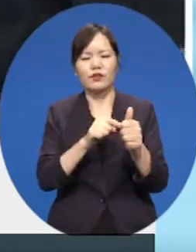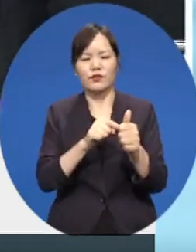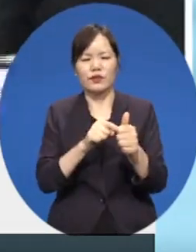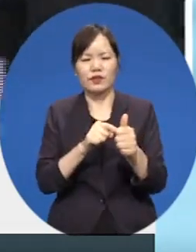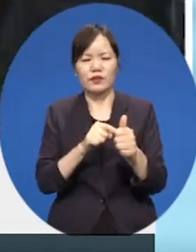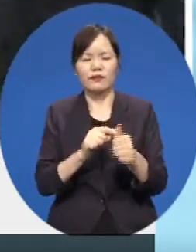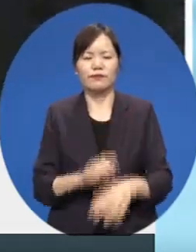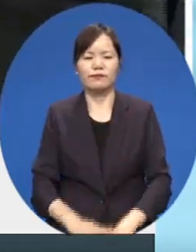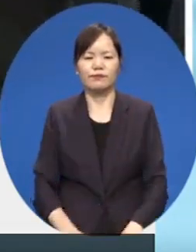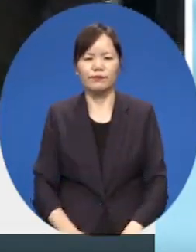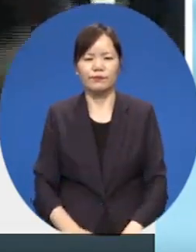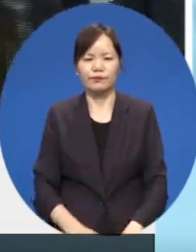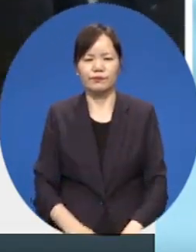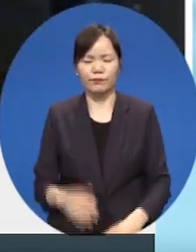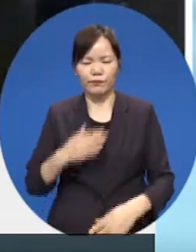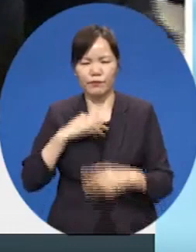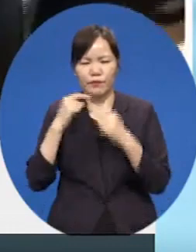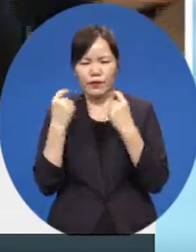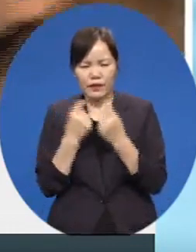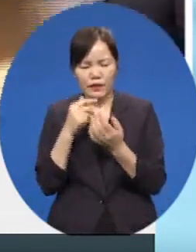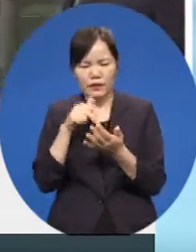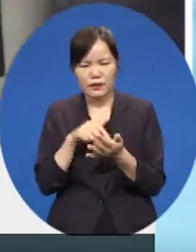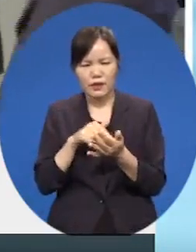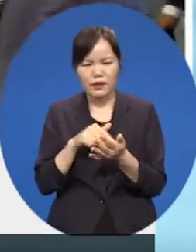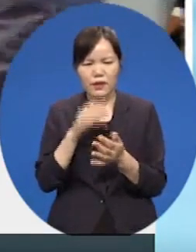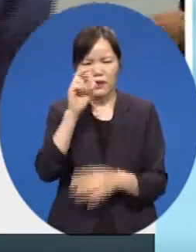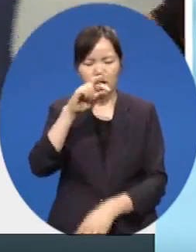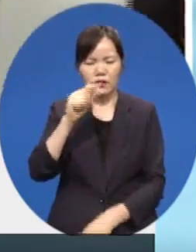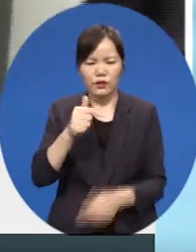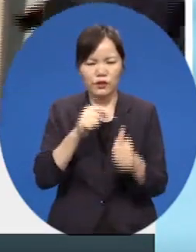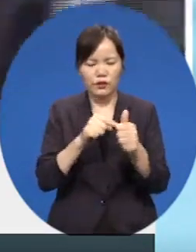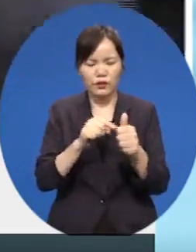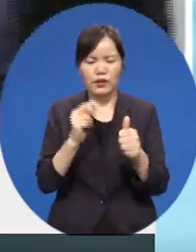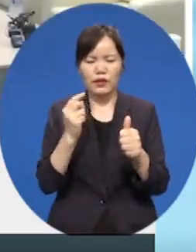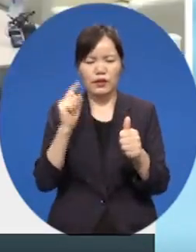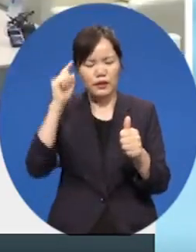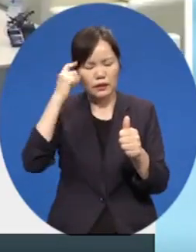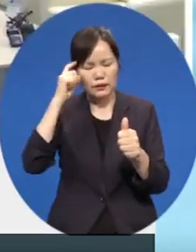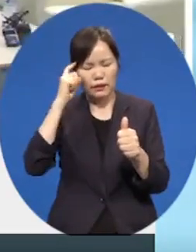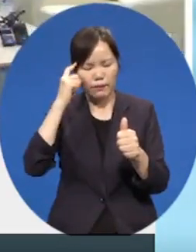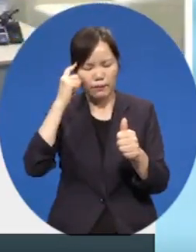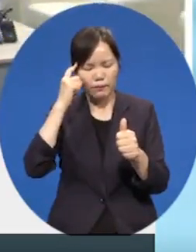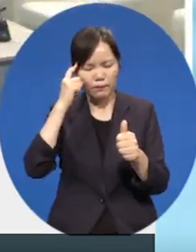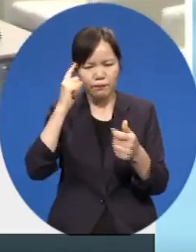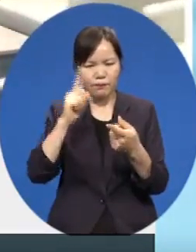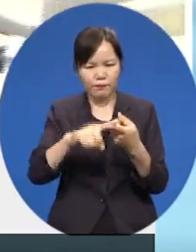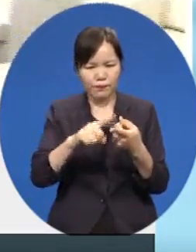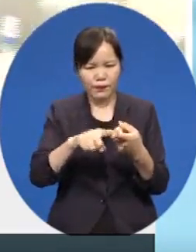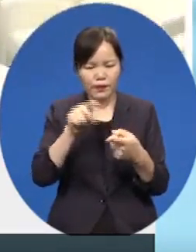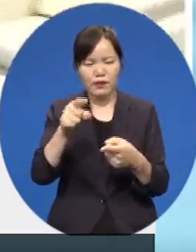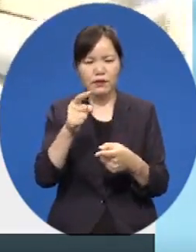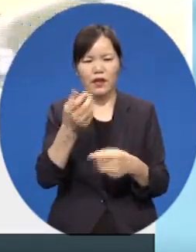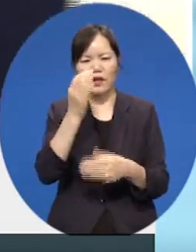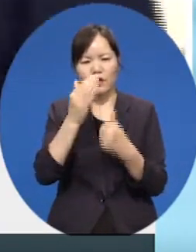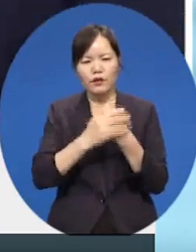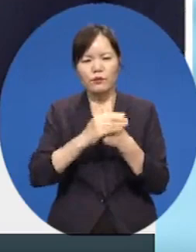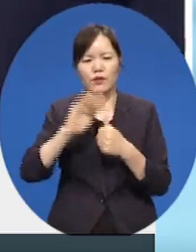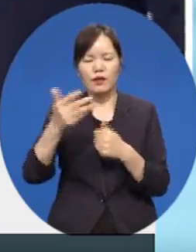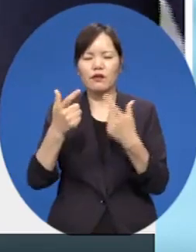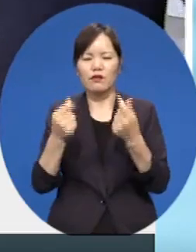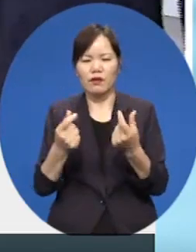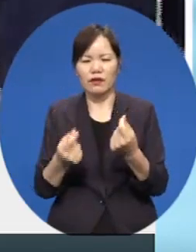윤석열 본인의 색깔, 소신 이거 유지하는 게 결국은 궁극적으로 도움이 될 거다라고 생각을 해요. 그런데 모르겠습니다. 본인이